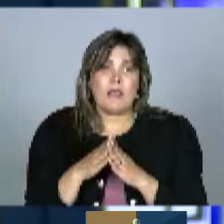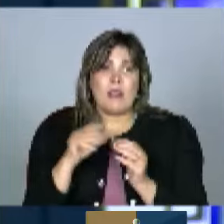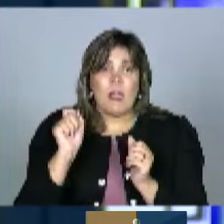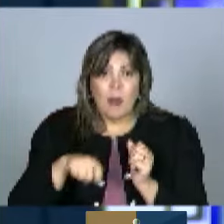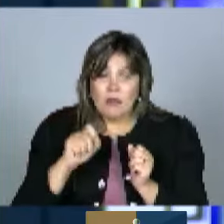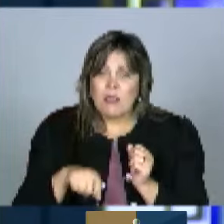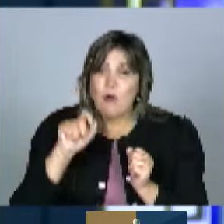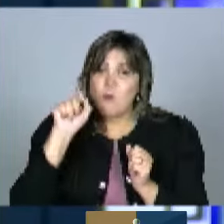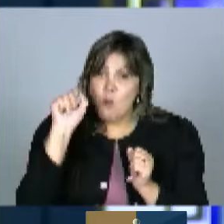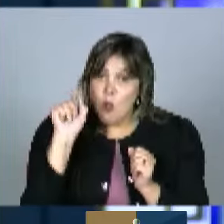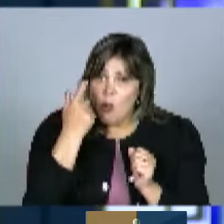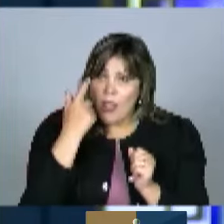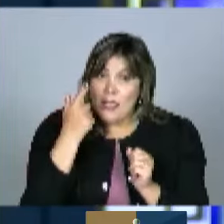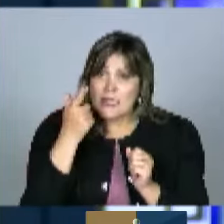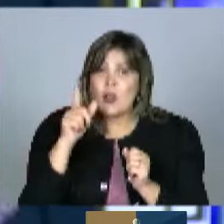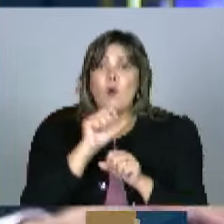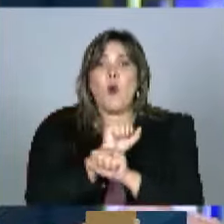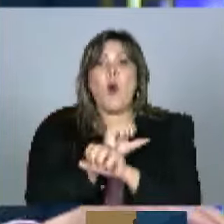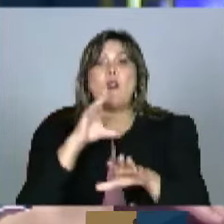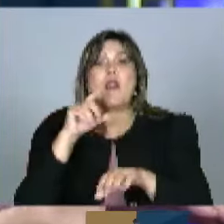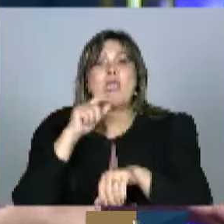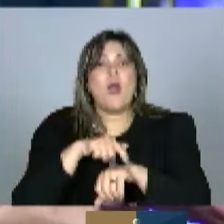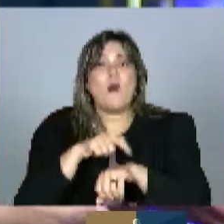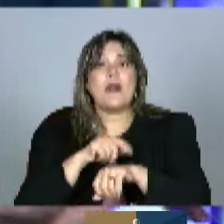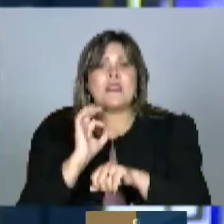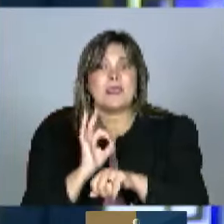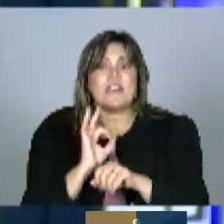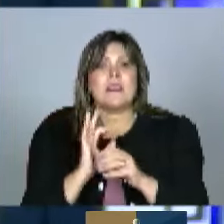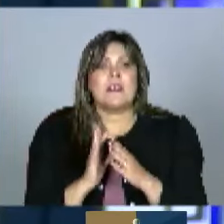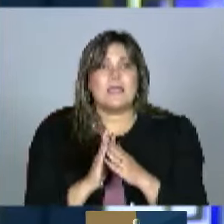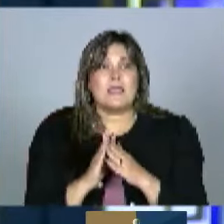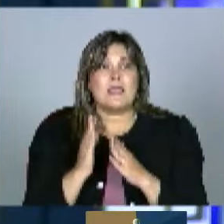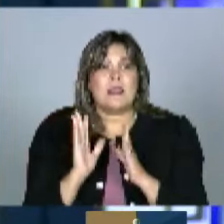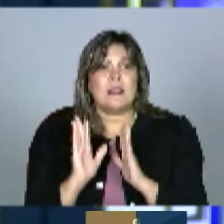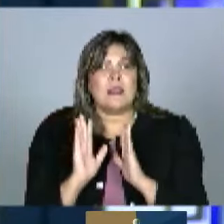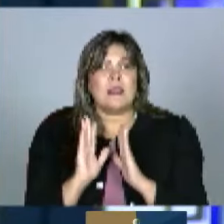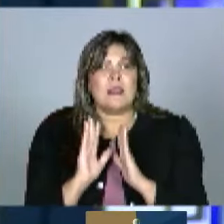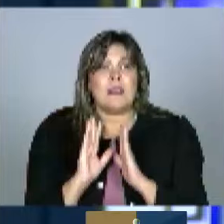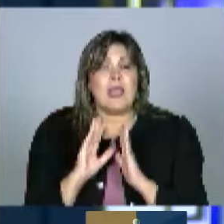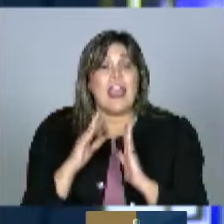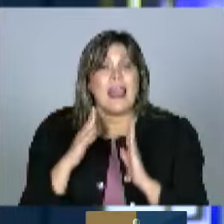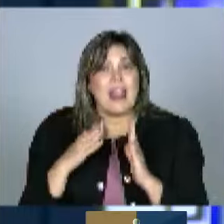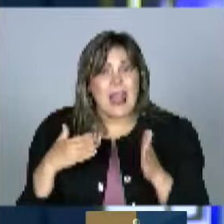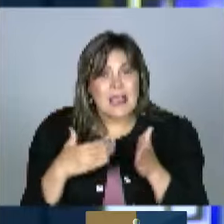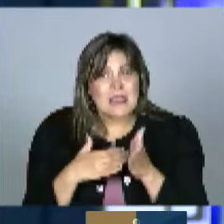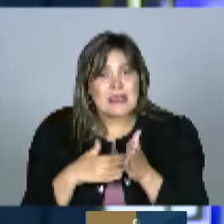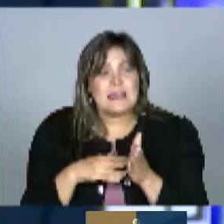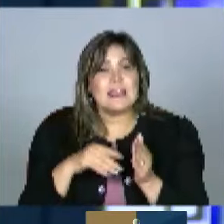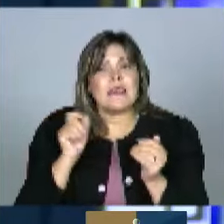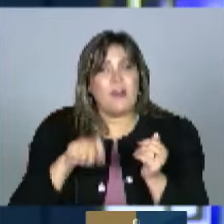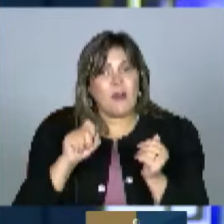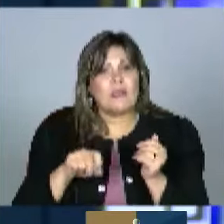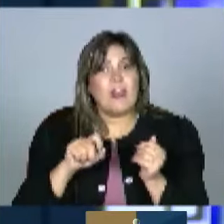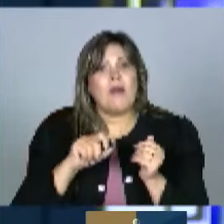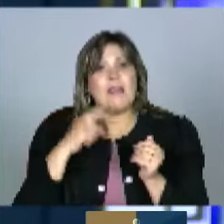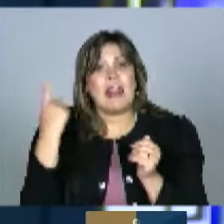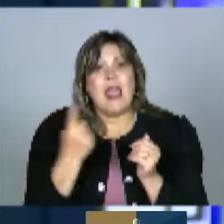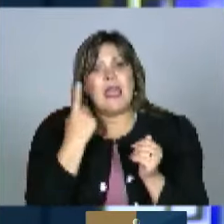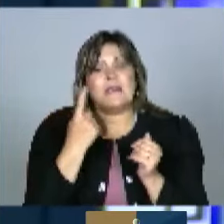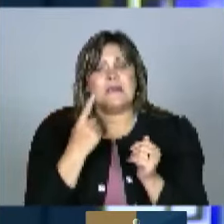المستعجل له حجيه مؤقته مؤقته بطبيعته لغايه ما يظهر في قضاء الموضوعي لكن